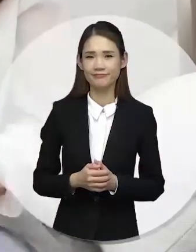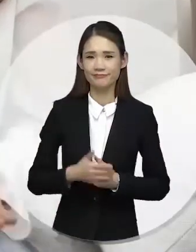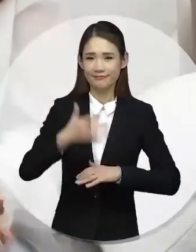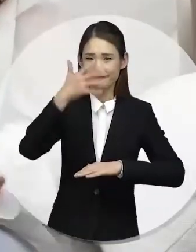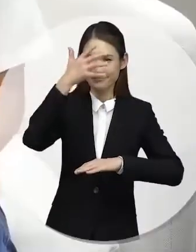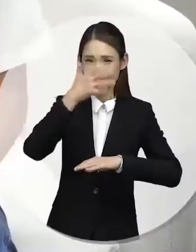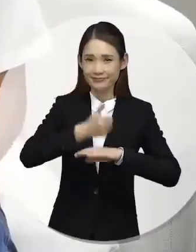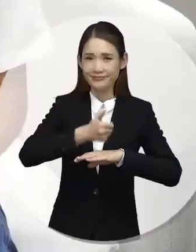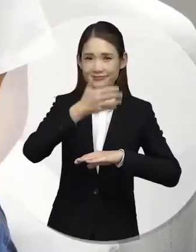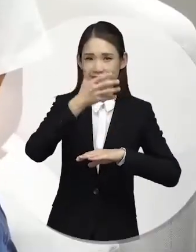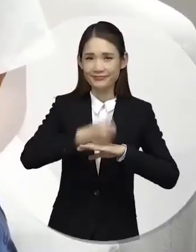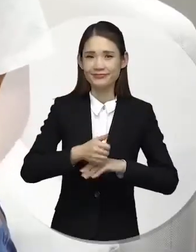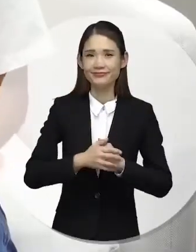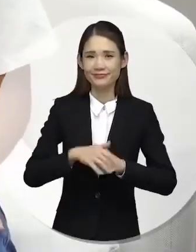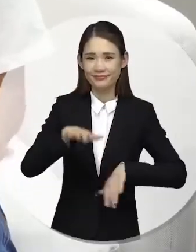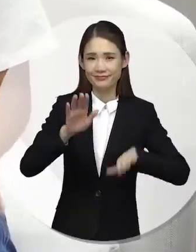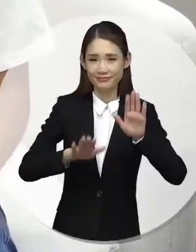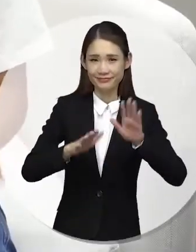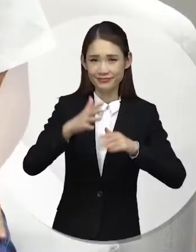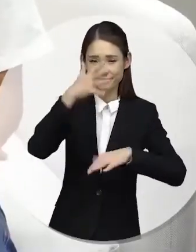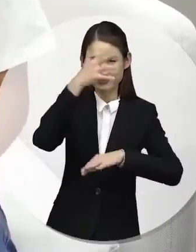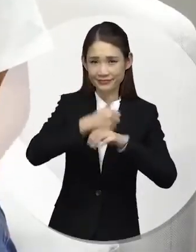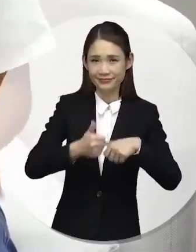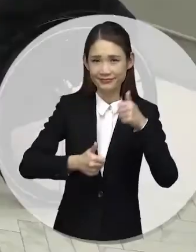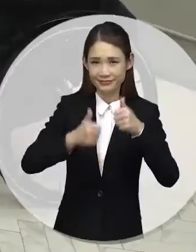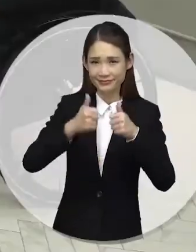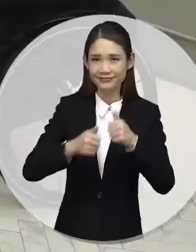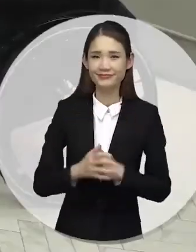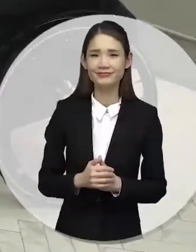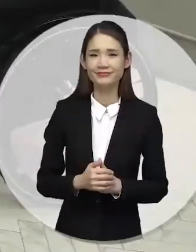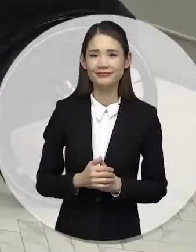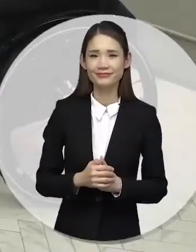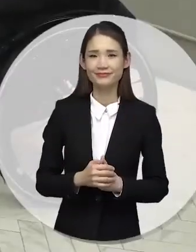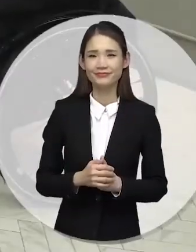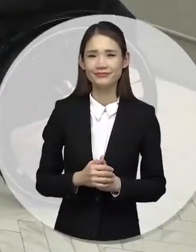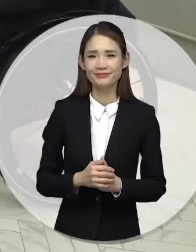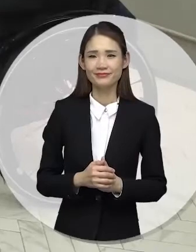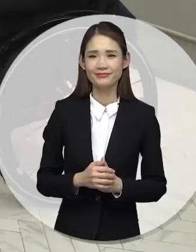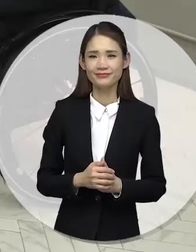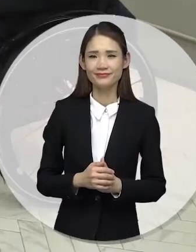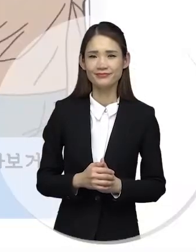자, 마지막 대망의 결승전 갑니다.